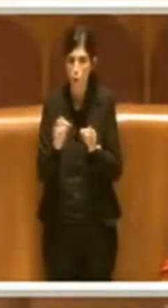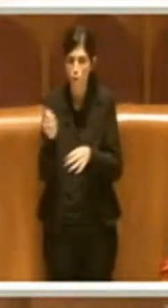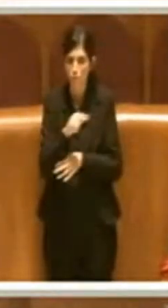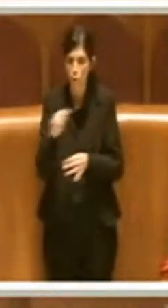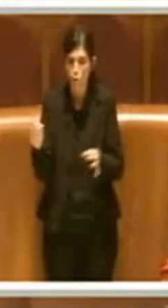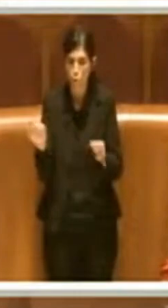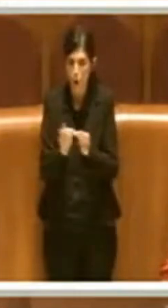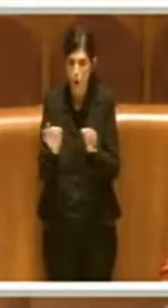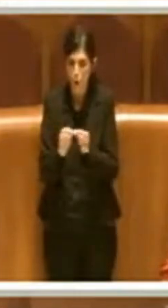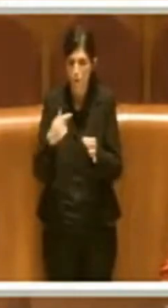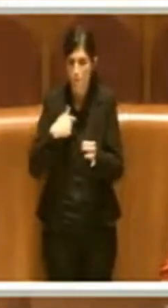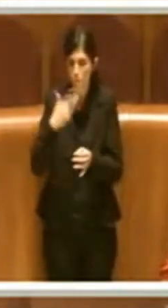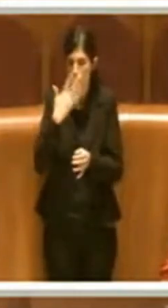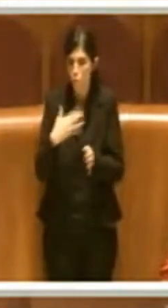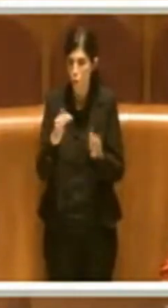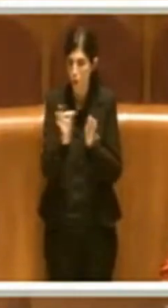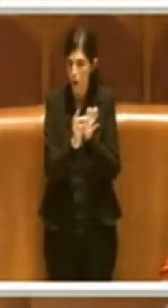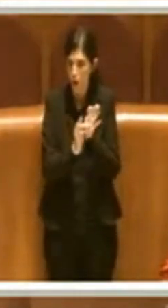precisare alcuni aspetti,